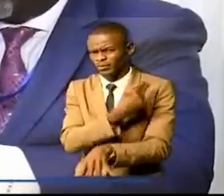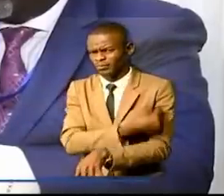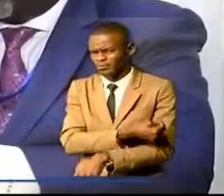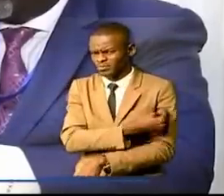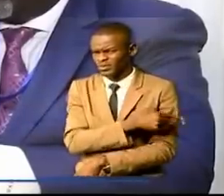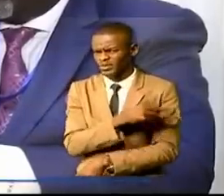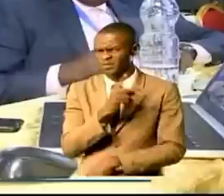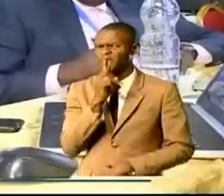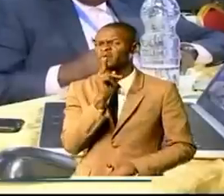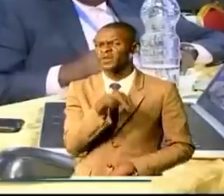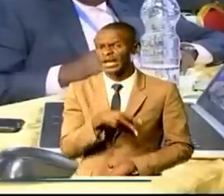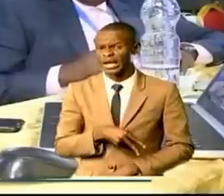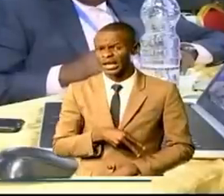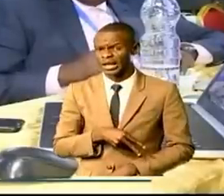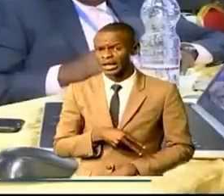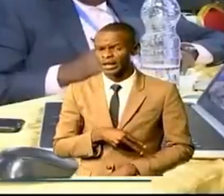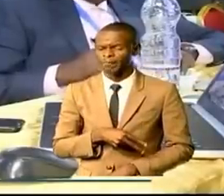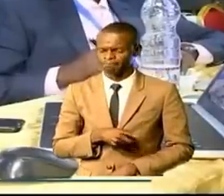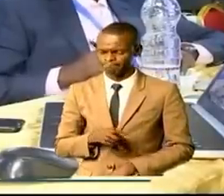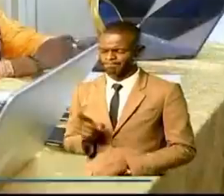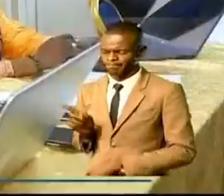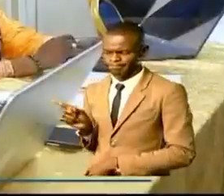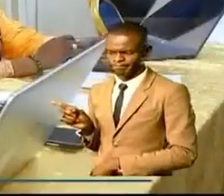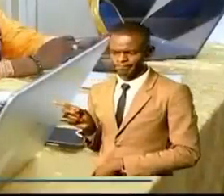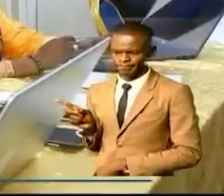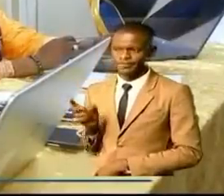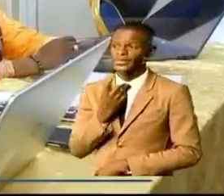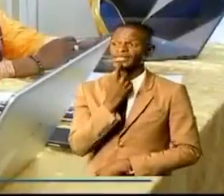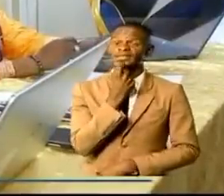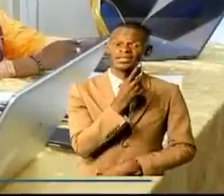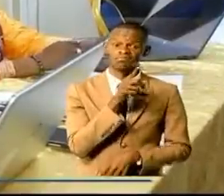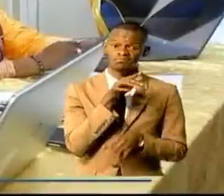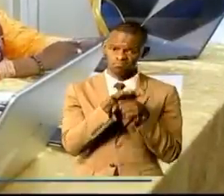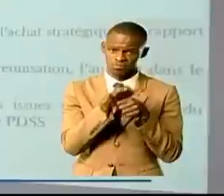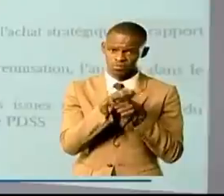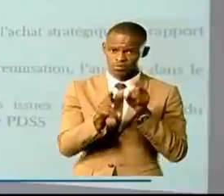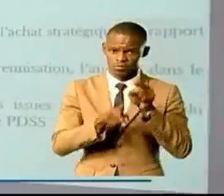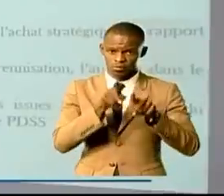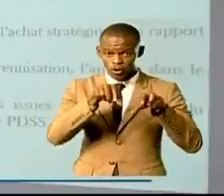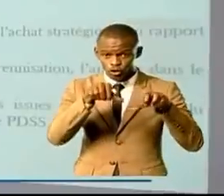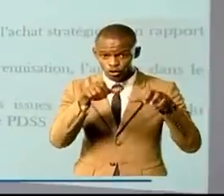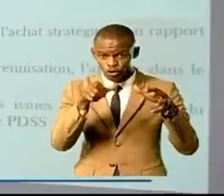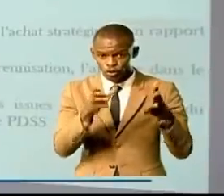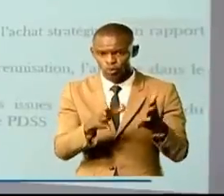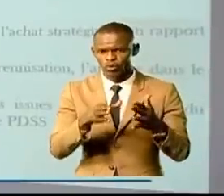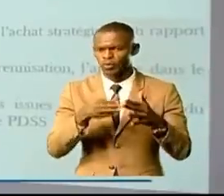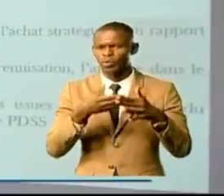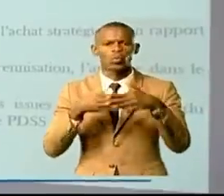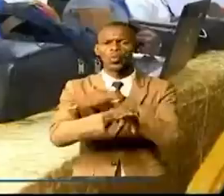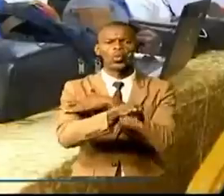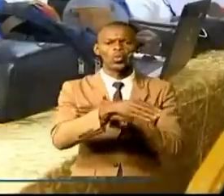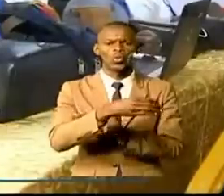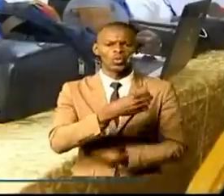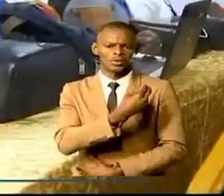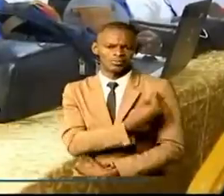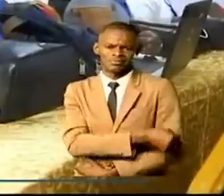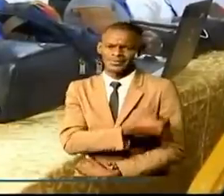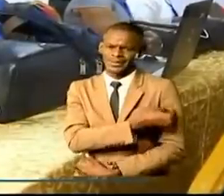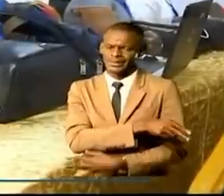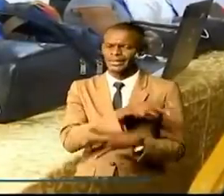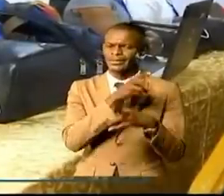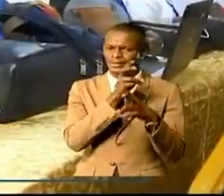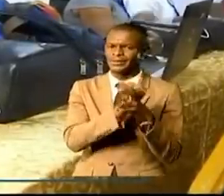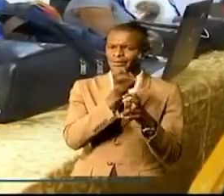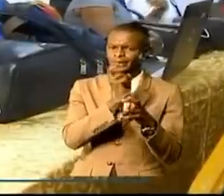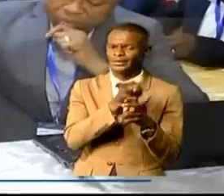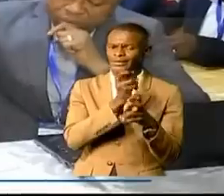pas accès aux soins de santé de qualité dû à la conjugaison de plusieurs facteurs, notamment les manques d'infrastructures et